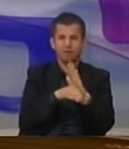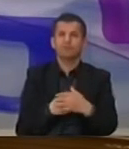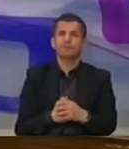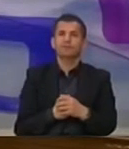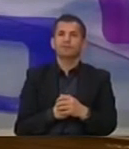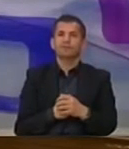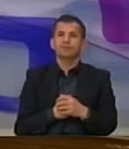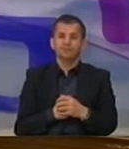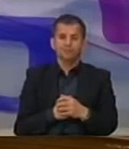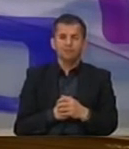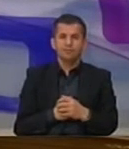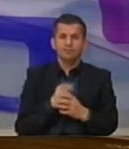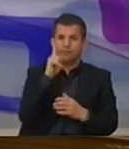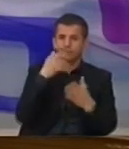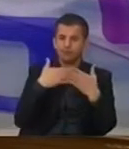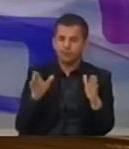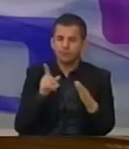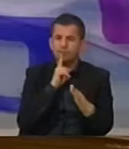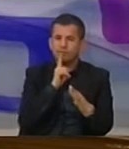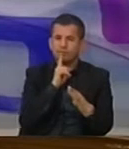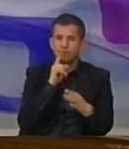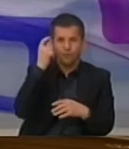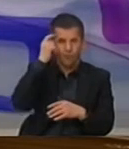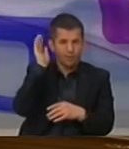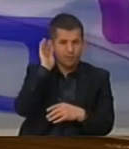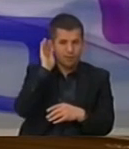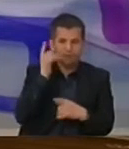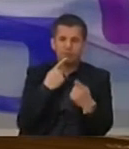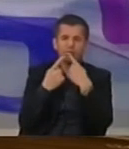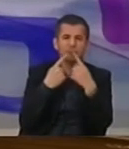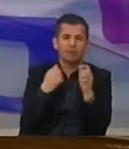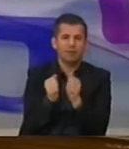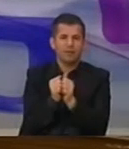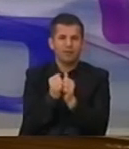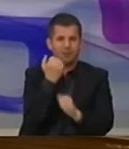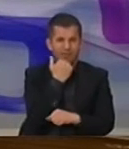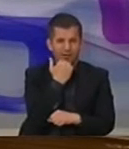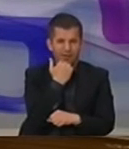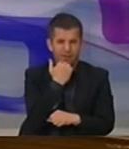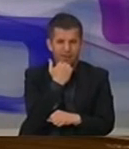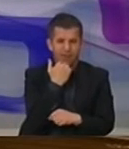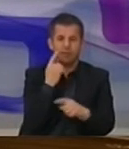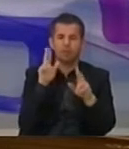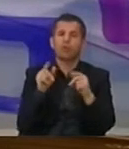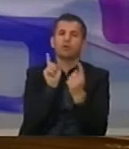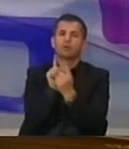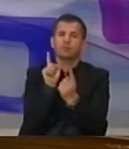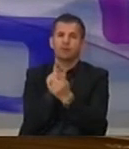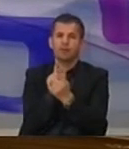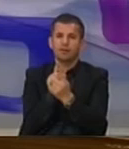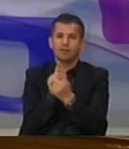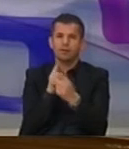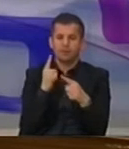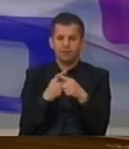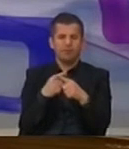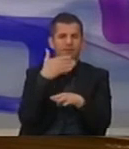po kemi hap, siç e dini dhe me iniciativën e kryeministrit, dialogun me sektorin privat, janë bërë disa takime me komunitetin